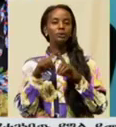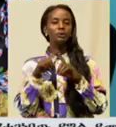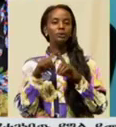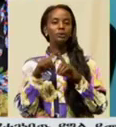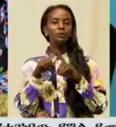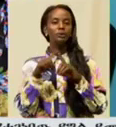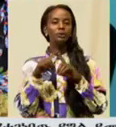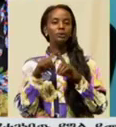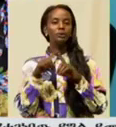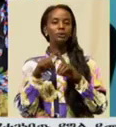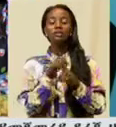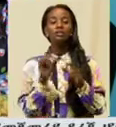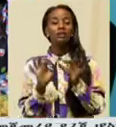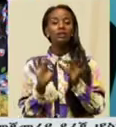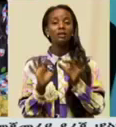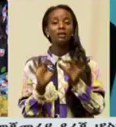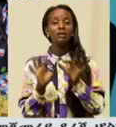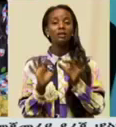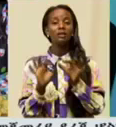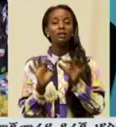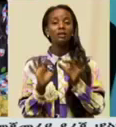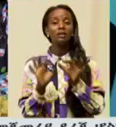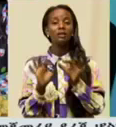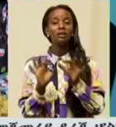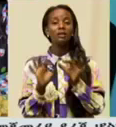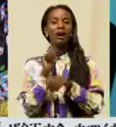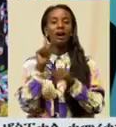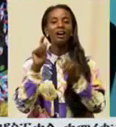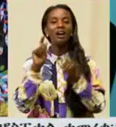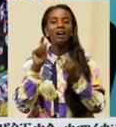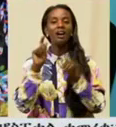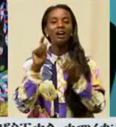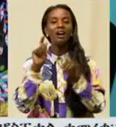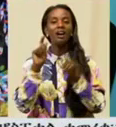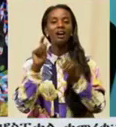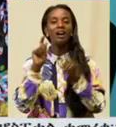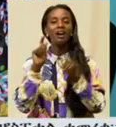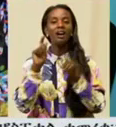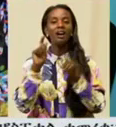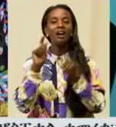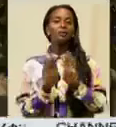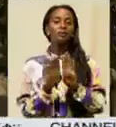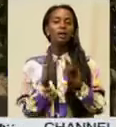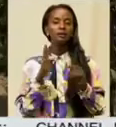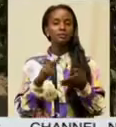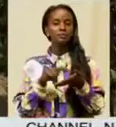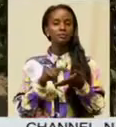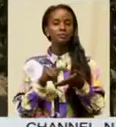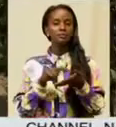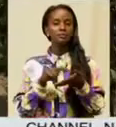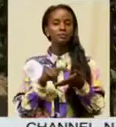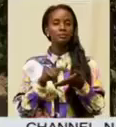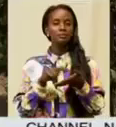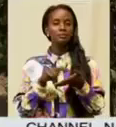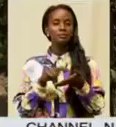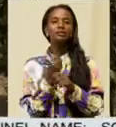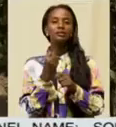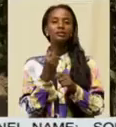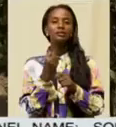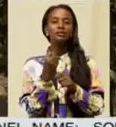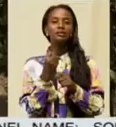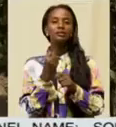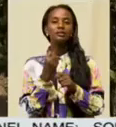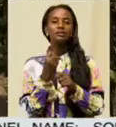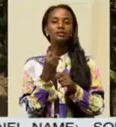በርግጥ እነዚህ አደረጃጀቶች ለሁሉም ተቋማት አንድ አይነት ባህሪ ያላቸው መሆኑ እንደ ክፍተት ቢነሳም በአግባቡ ቢተገበሩ ሚናቸው